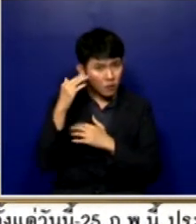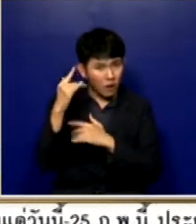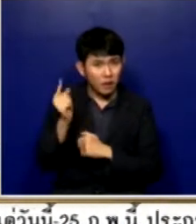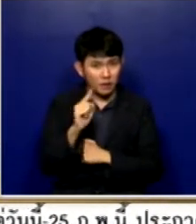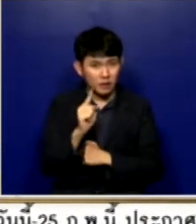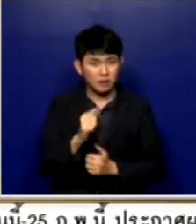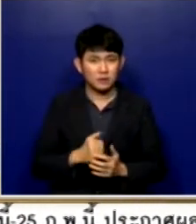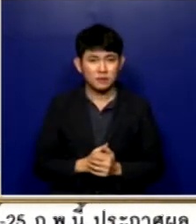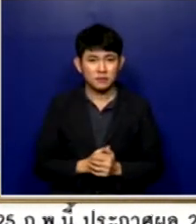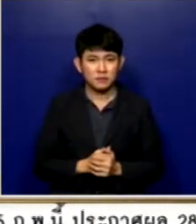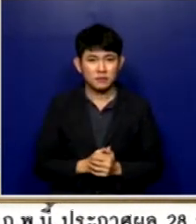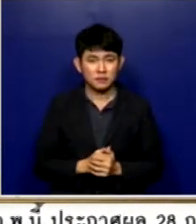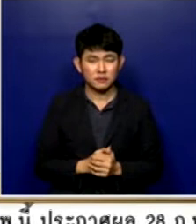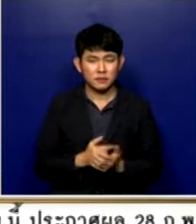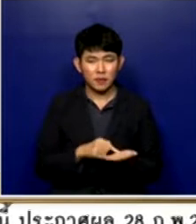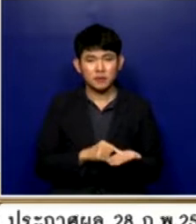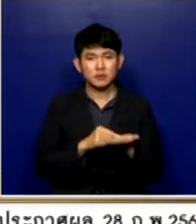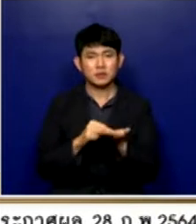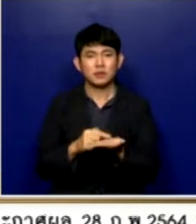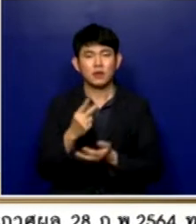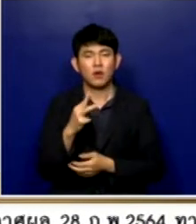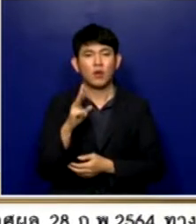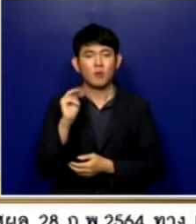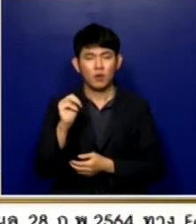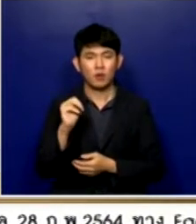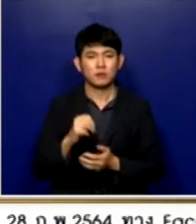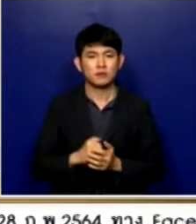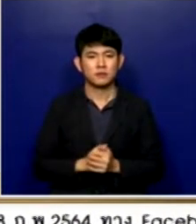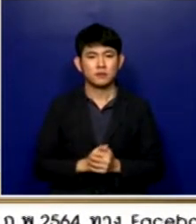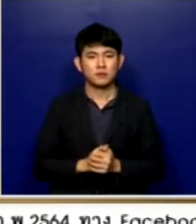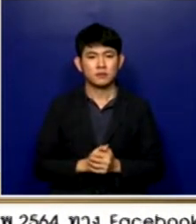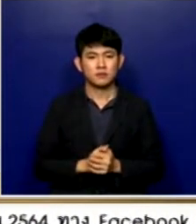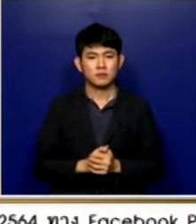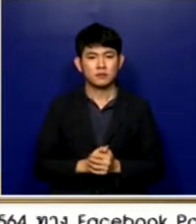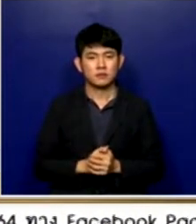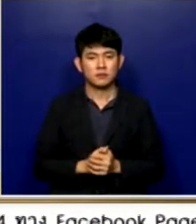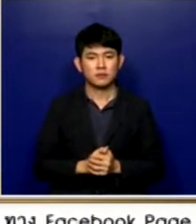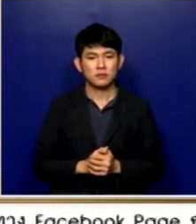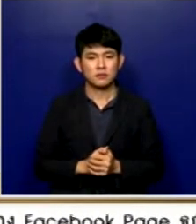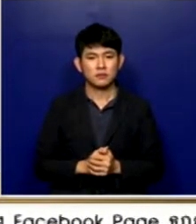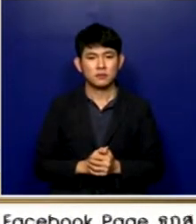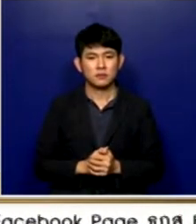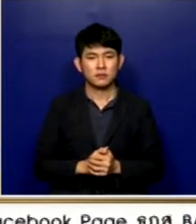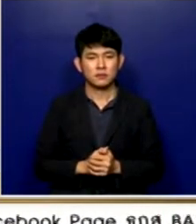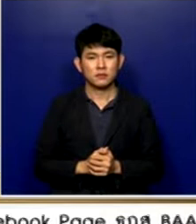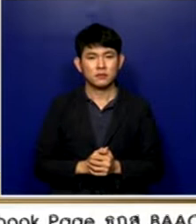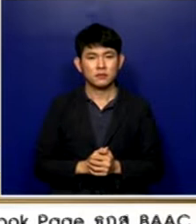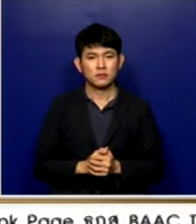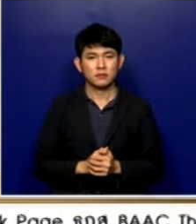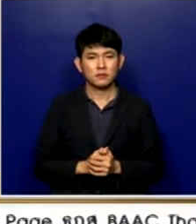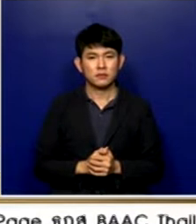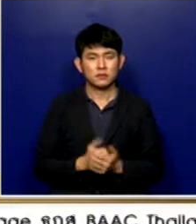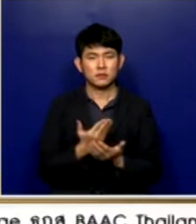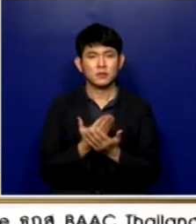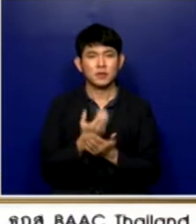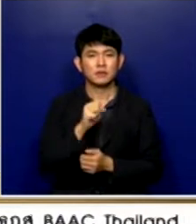อ่าค่าบริหารจัดการซึ่งเดิมในกำหนดเอาไว้ 4บาท 50เนี่ยสำนักงบประมาณได้ลดเหลือ 2บาท 50คุณณัฐพลบอกว่าส่วนปากอีก 2บาทนี่